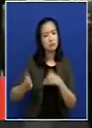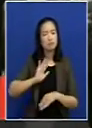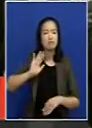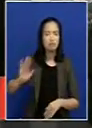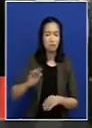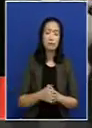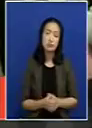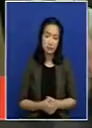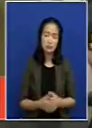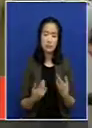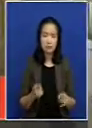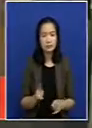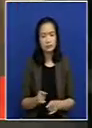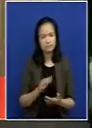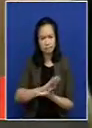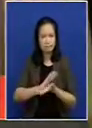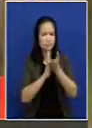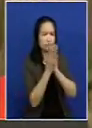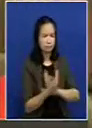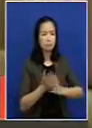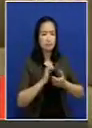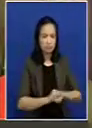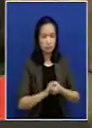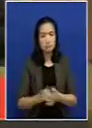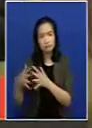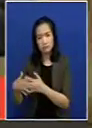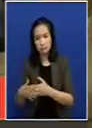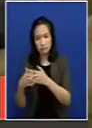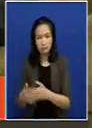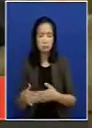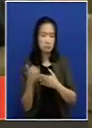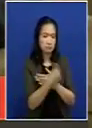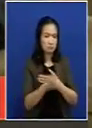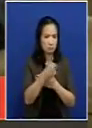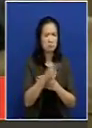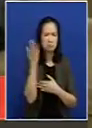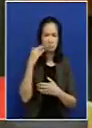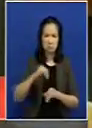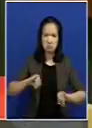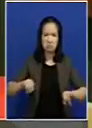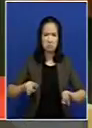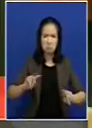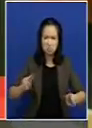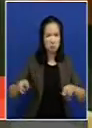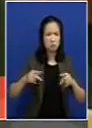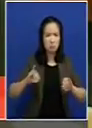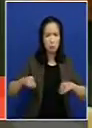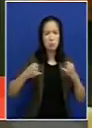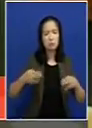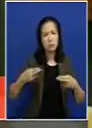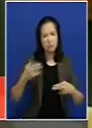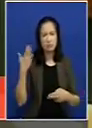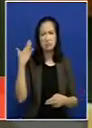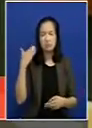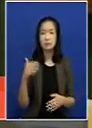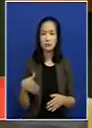านาธิบดีของเขาและก็จะเป็นจุดเปลี่ยนความสัมพันธ์ระหว่างสหรัฐกับอดีตคู่อริยุคสงครามเย็นด้วยโดยเจ้าหน้าที่ระดับ